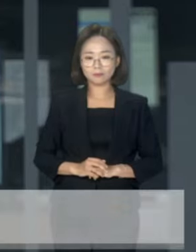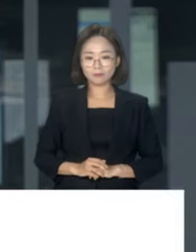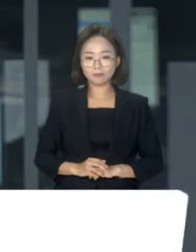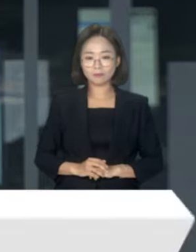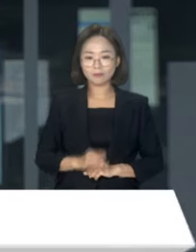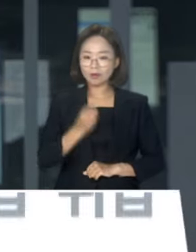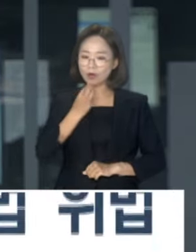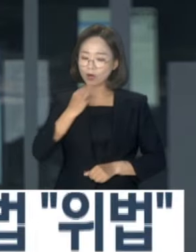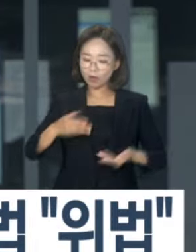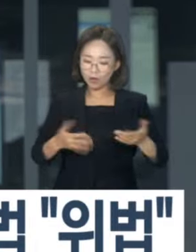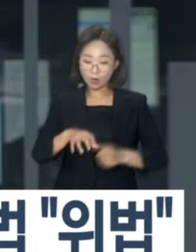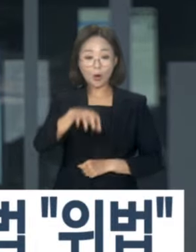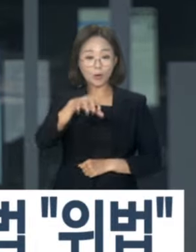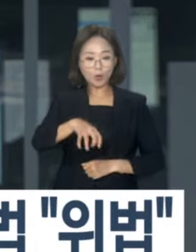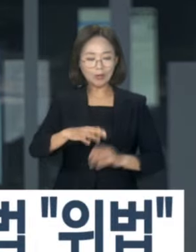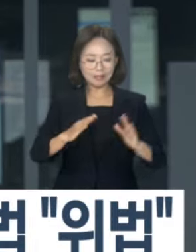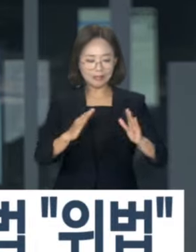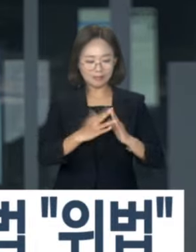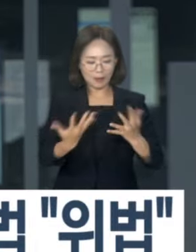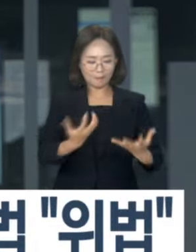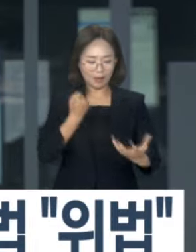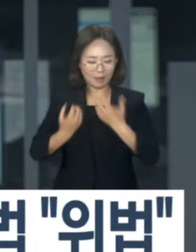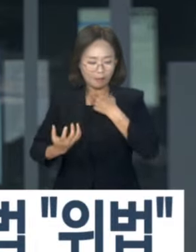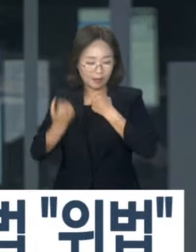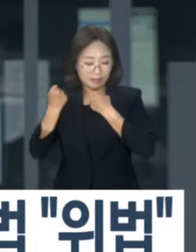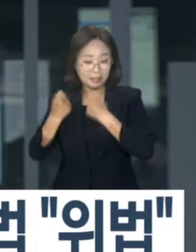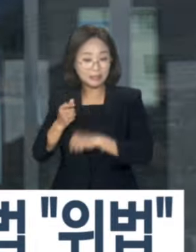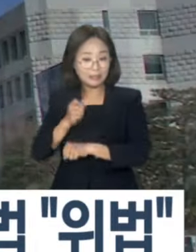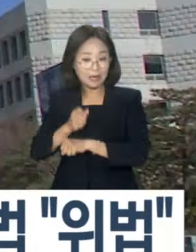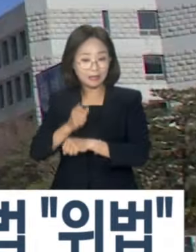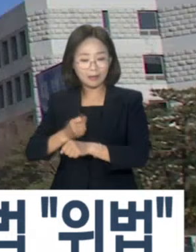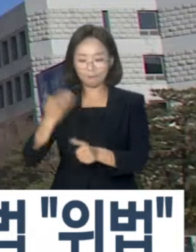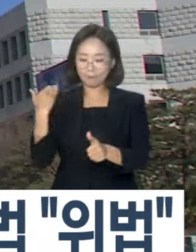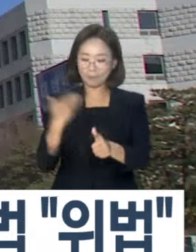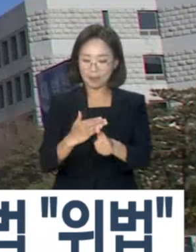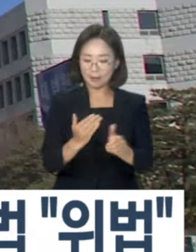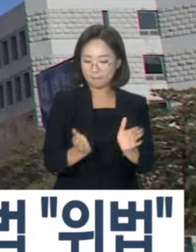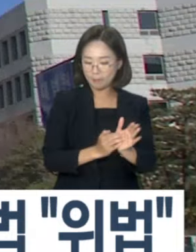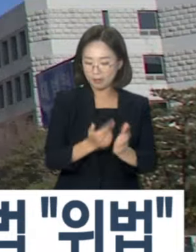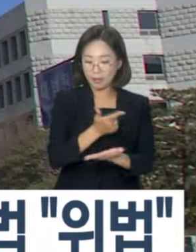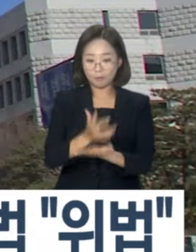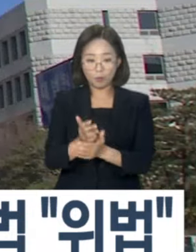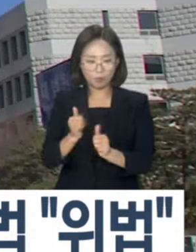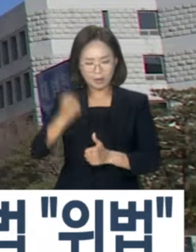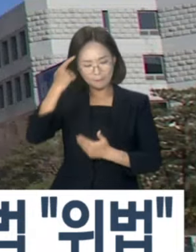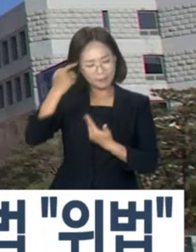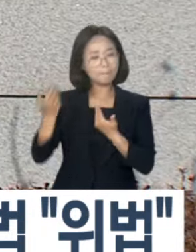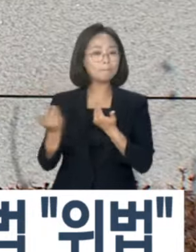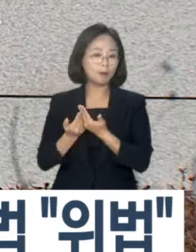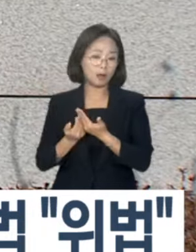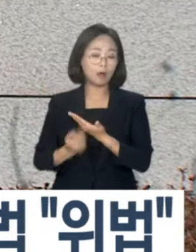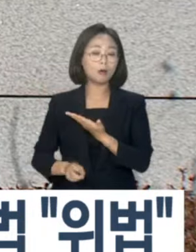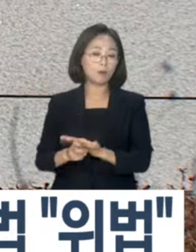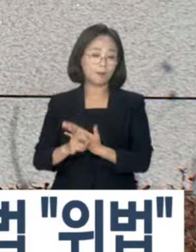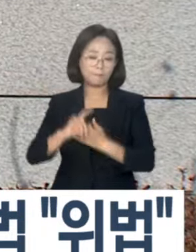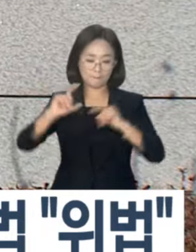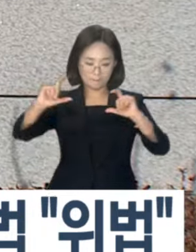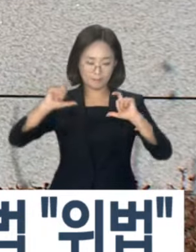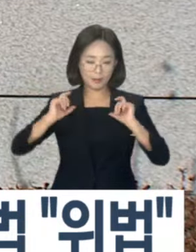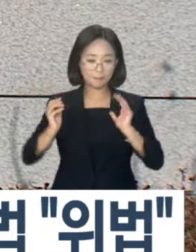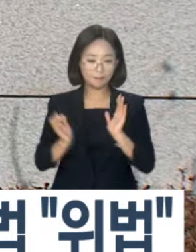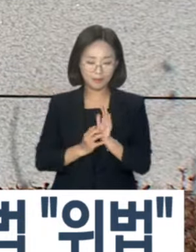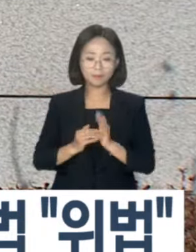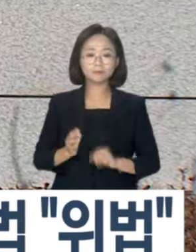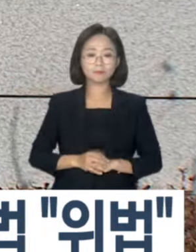경기도가 다주택 보유 사실을 숨긴 소속 공무원을 강등 했다가 대법원에서 위법 판단을 받았습니다 대법원